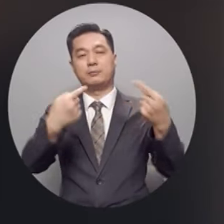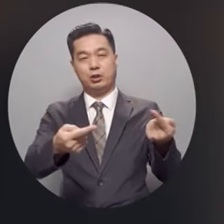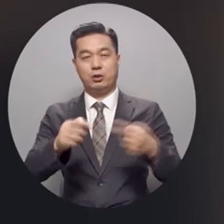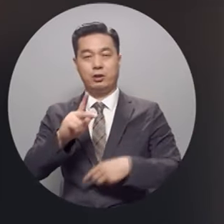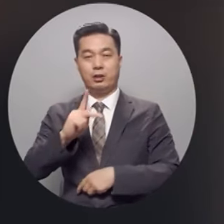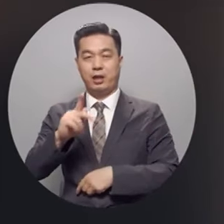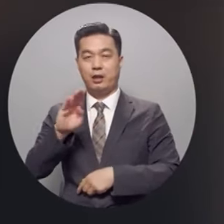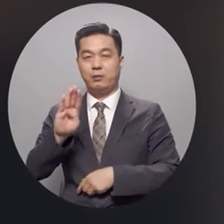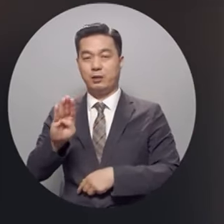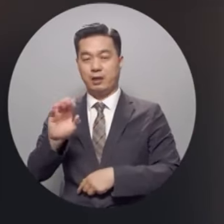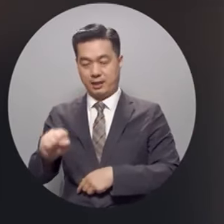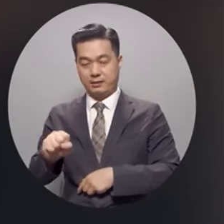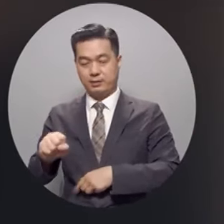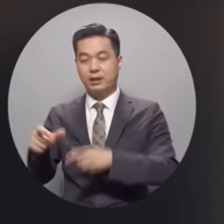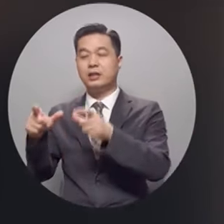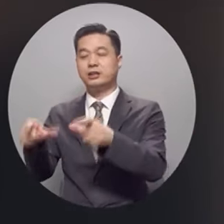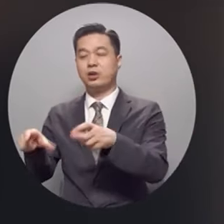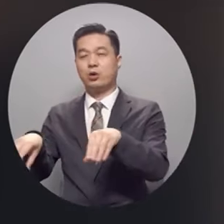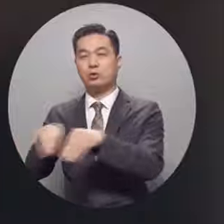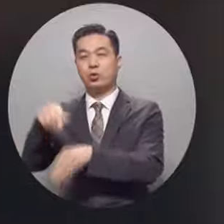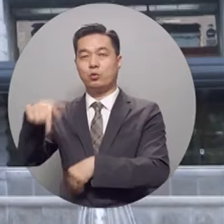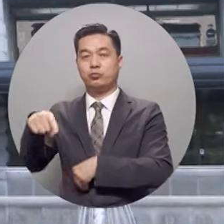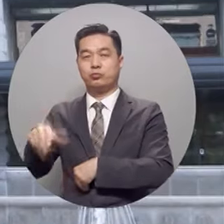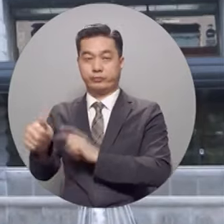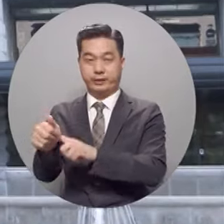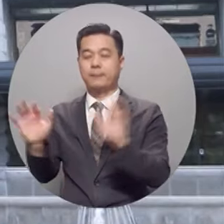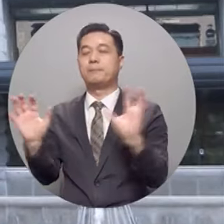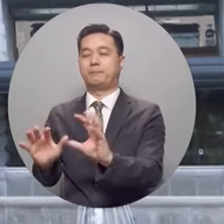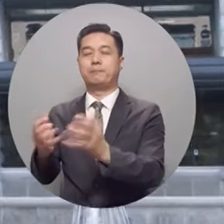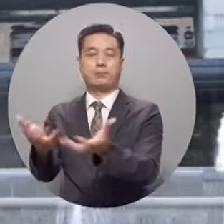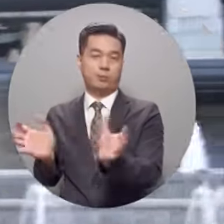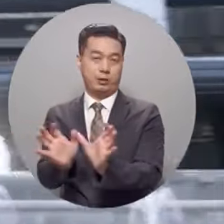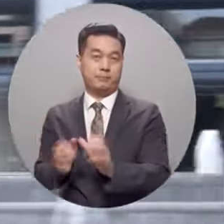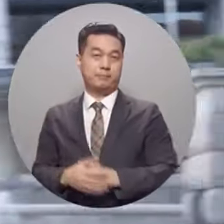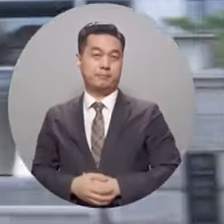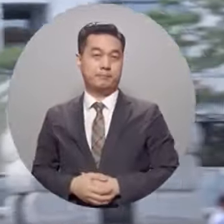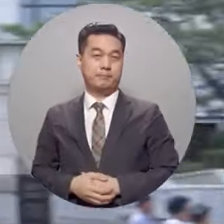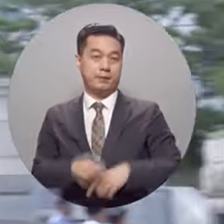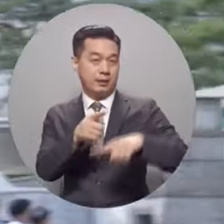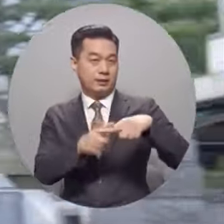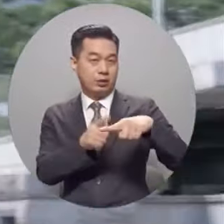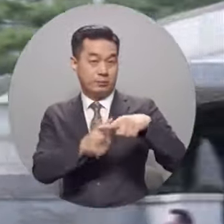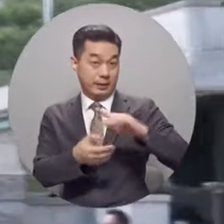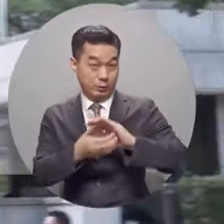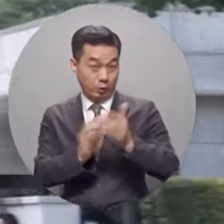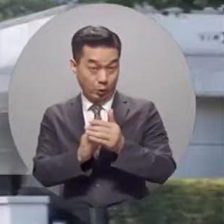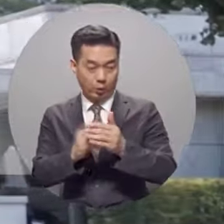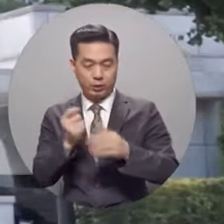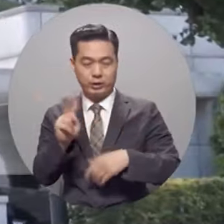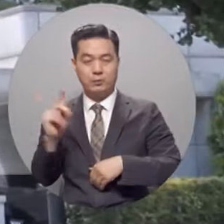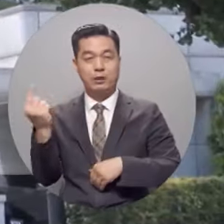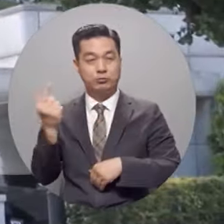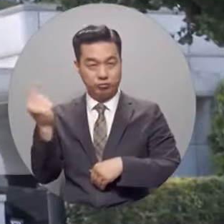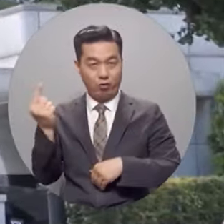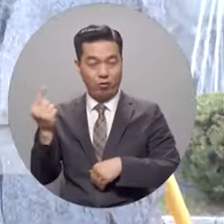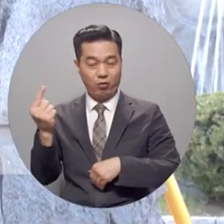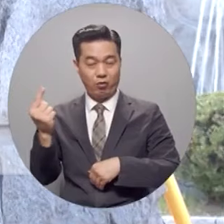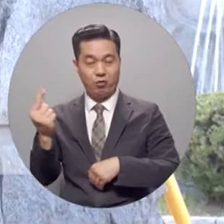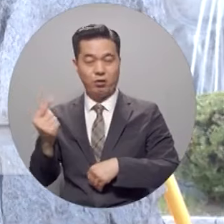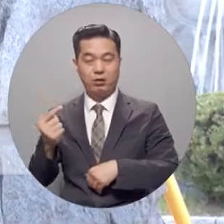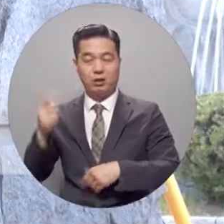지역 국장들과 식하 자리였습니다 KBS 재원의 절반가량인 수신료 징수가 끝내 타격을